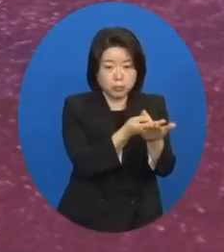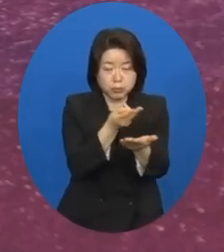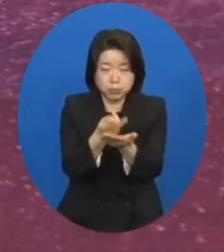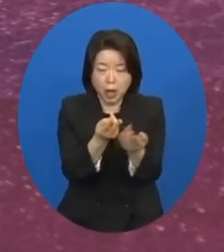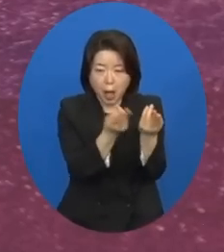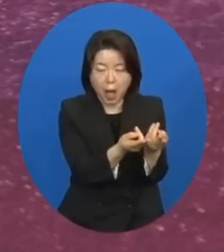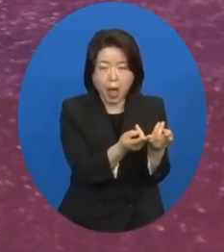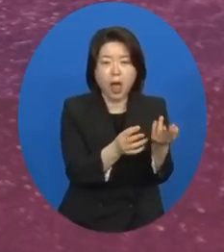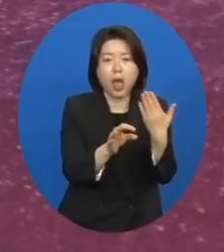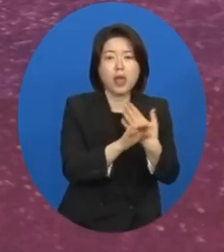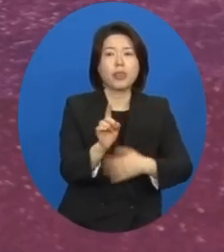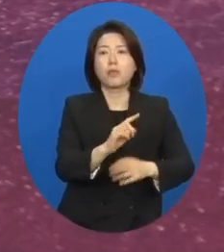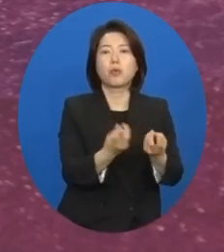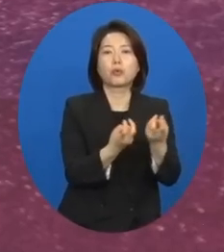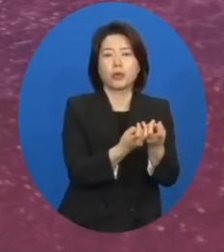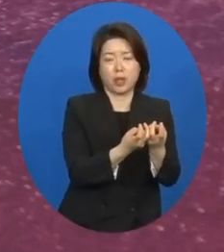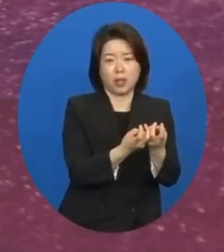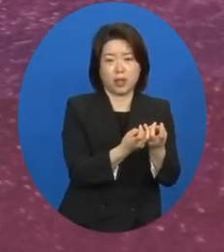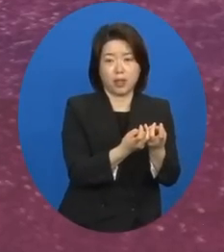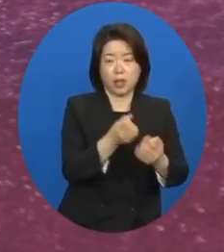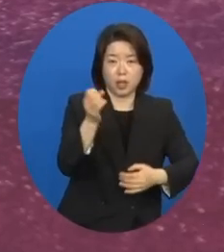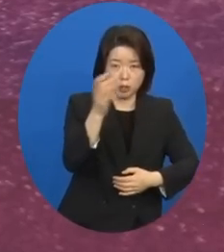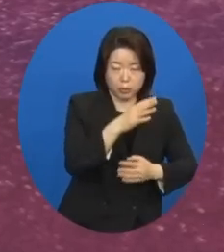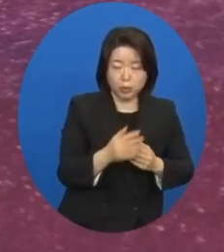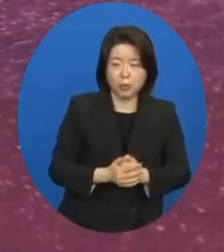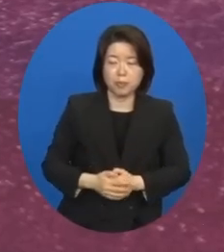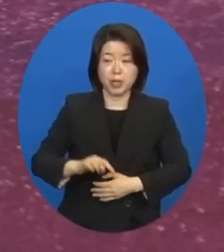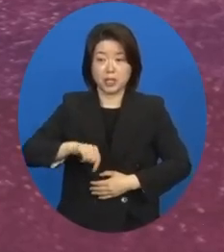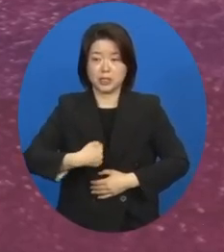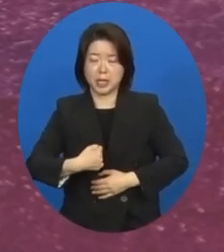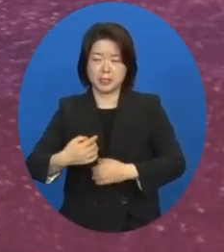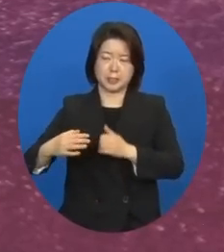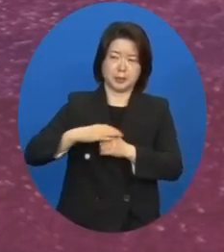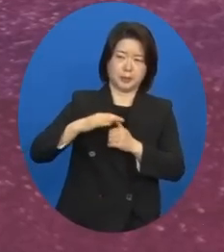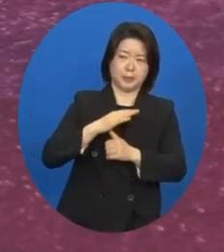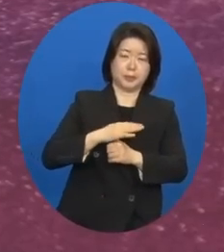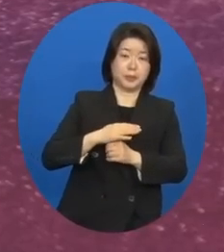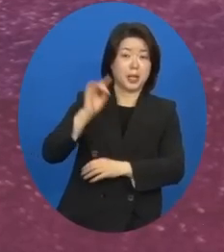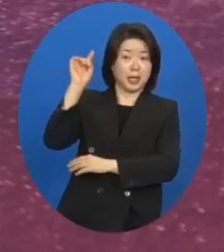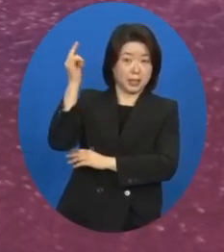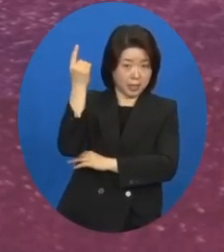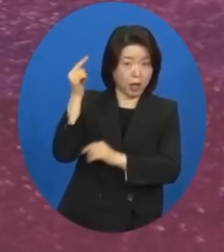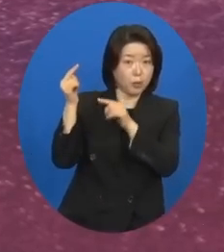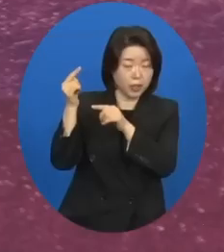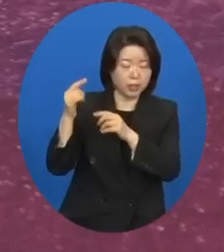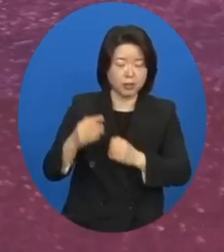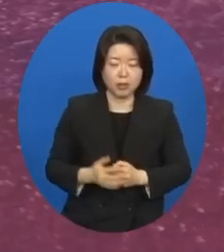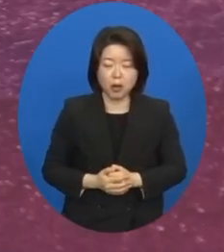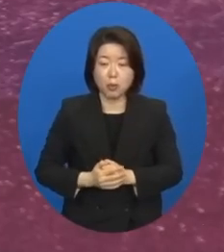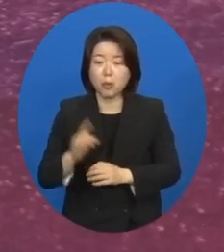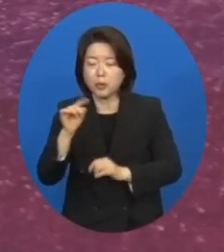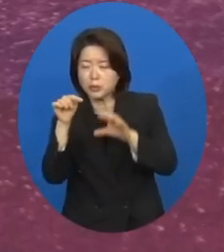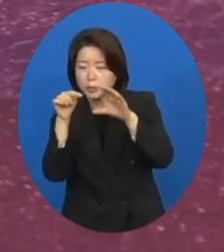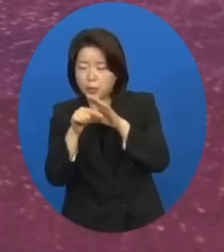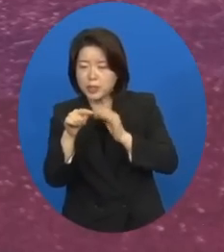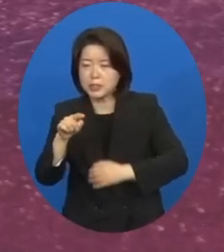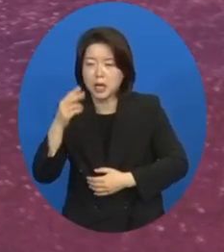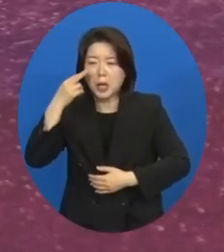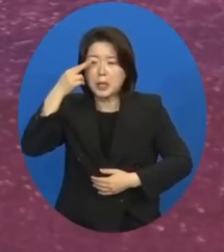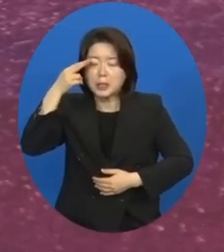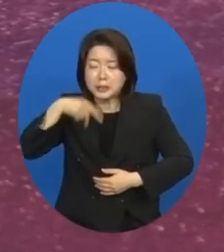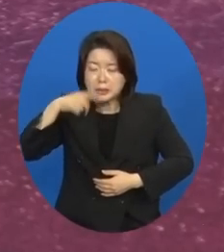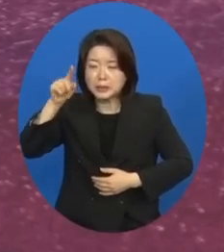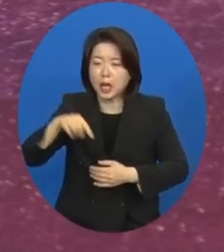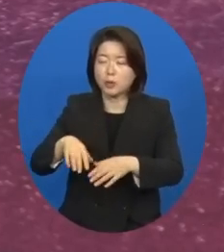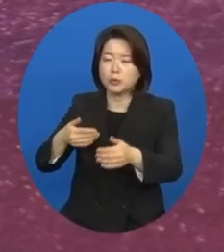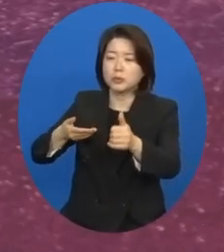자신을 죽이려고 하는 사울을 엔게디 동굴에서 죽을 수 있는 기회를 활용해서 사울을 죽이는 결정을 했다면 다윗이